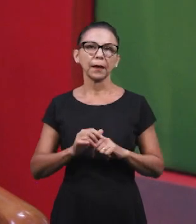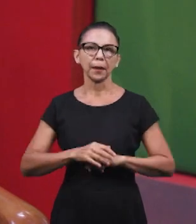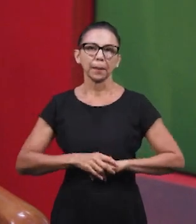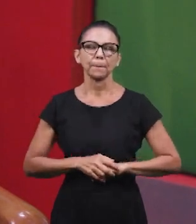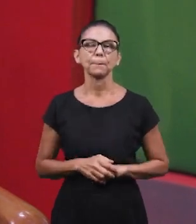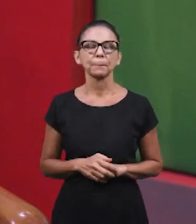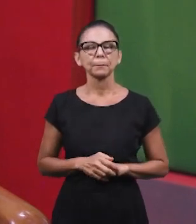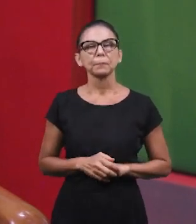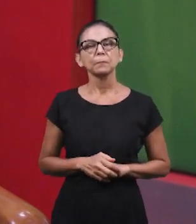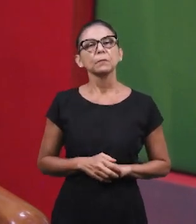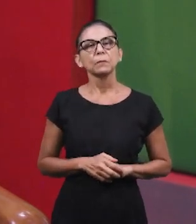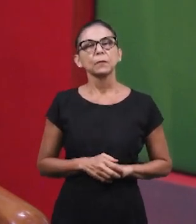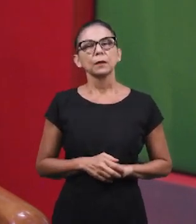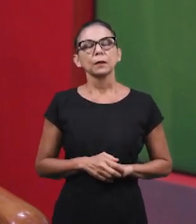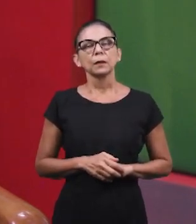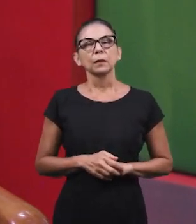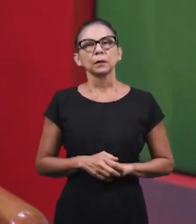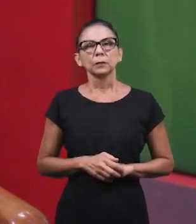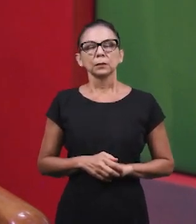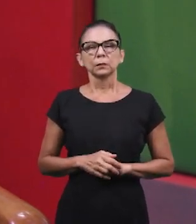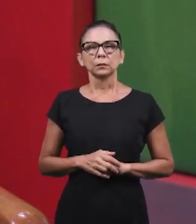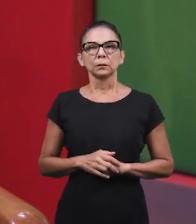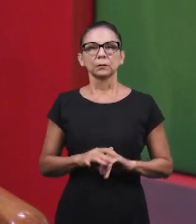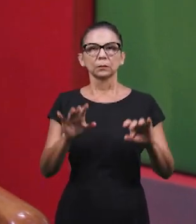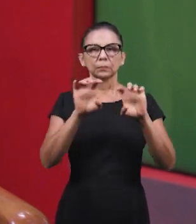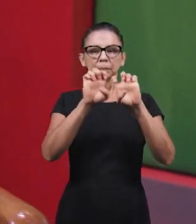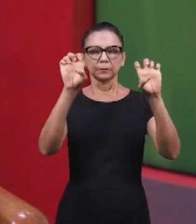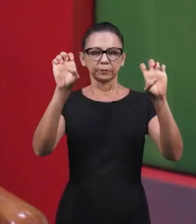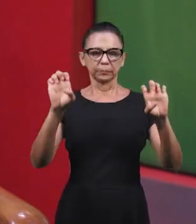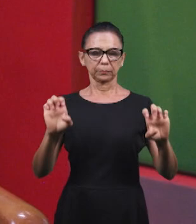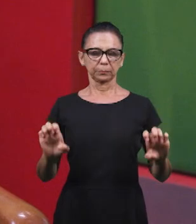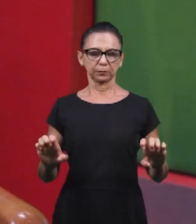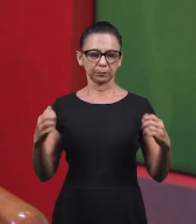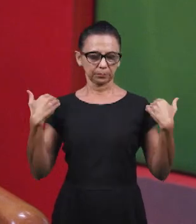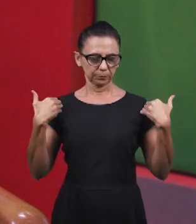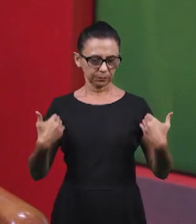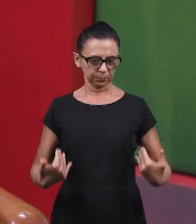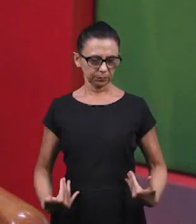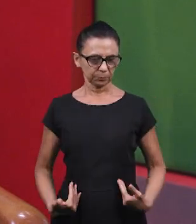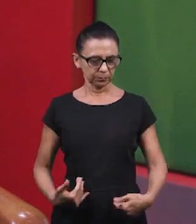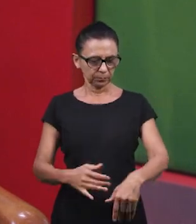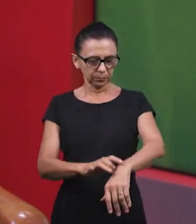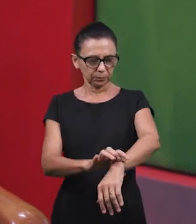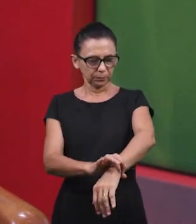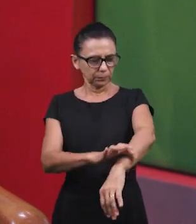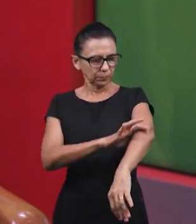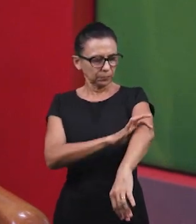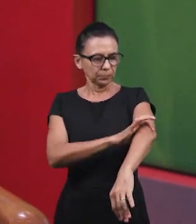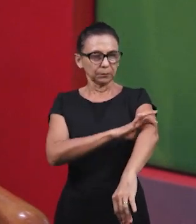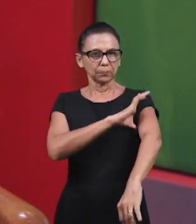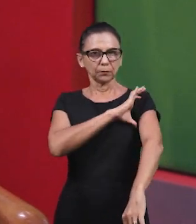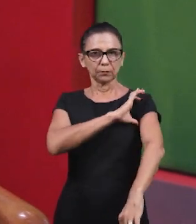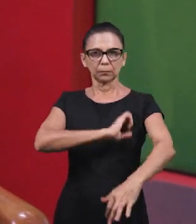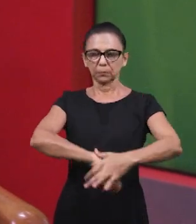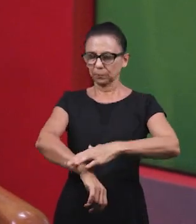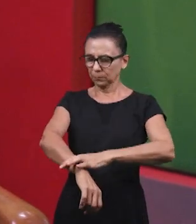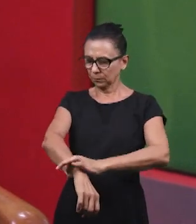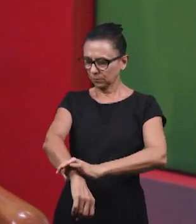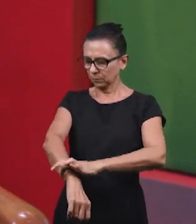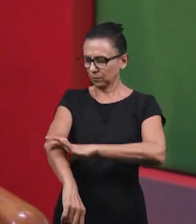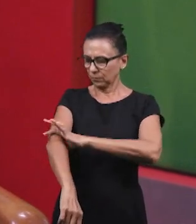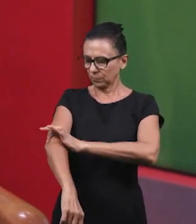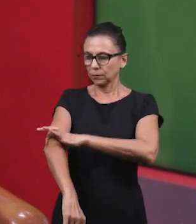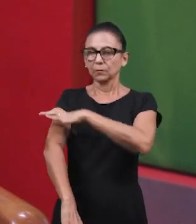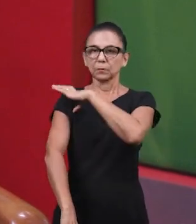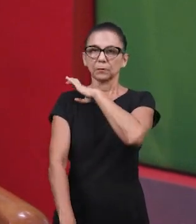votre structure afin de créer la vie, afin que la vie puisse exister, afin que ce corps soit